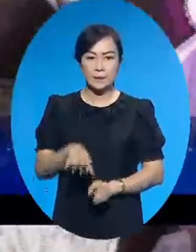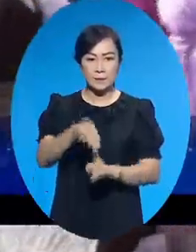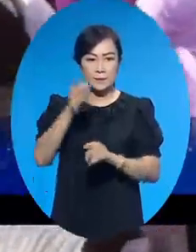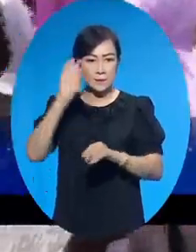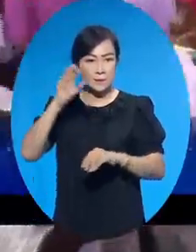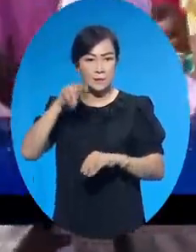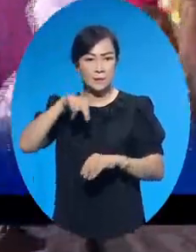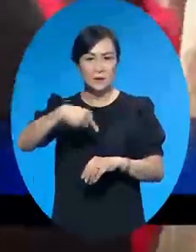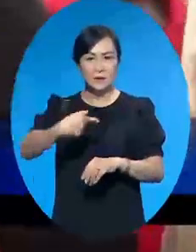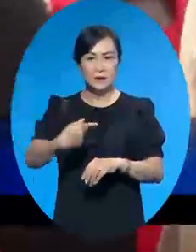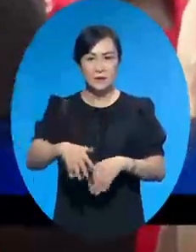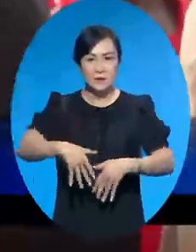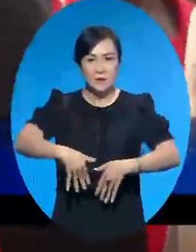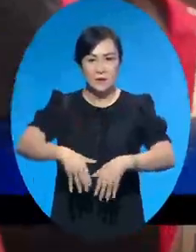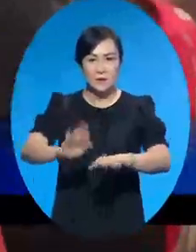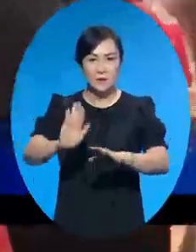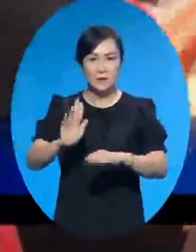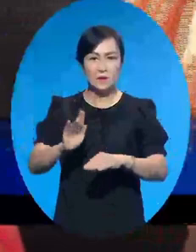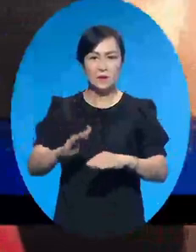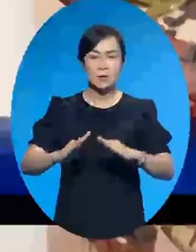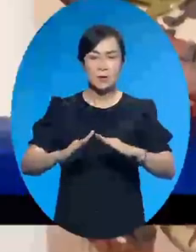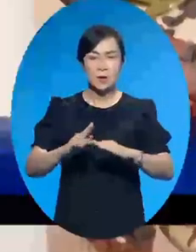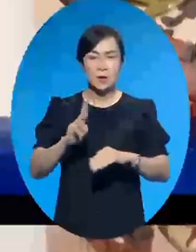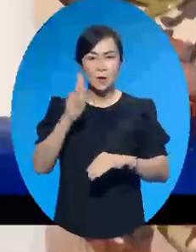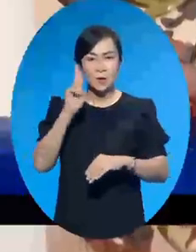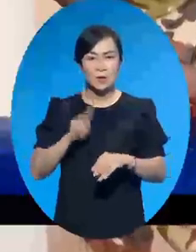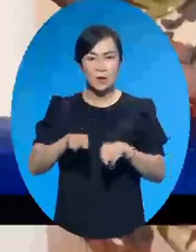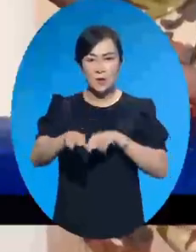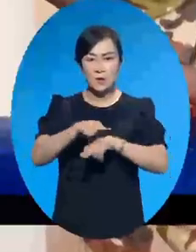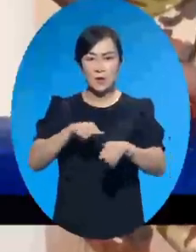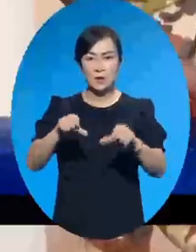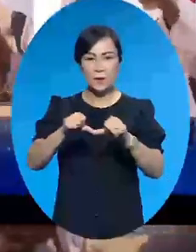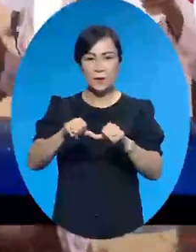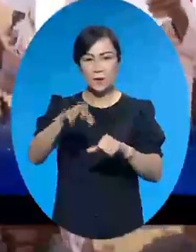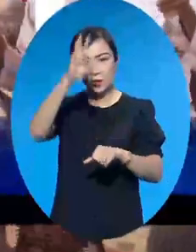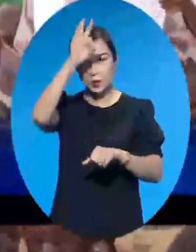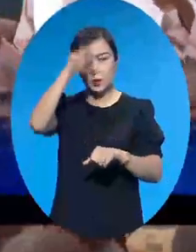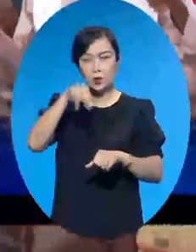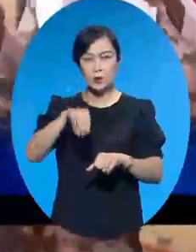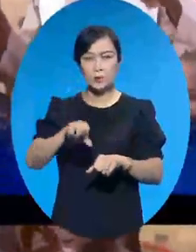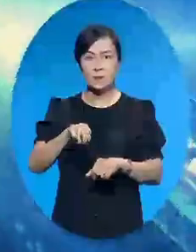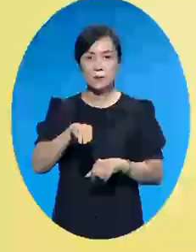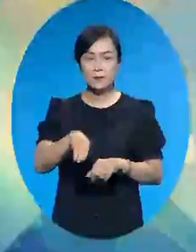Trong phần tin thế giới, Niger biểu tình trước căn cứ quân sự của Pháp tại thủ đô Niamey.